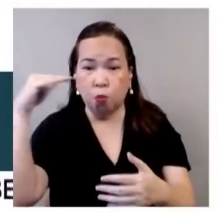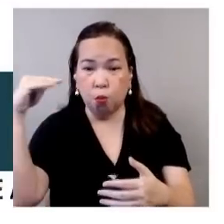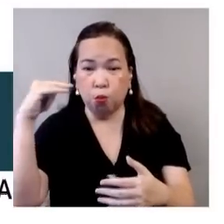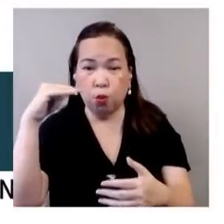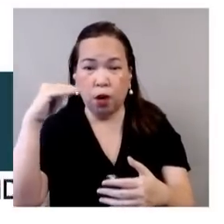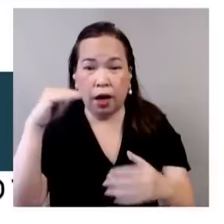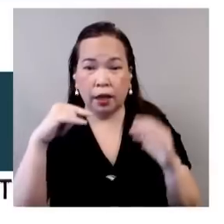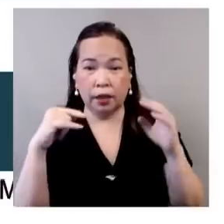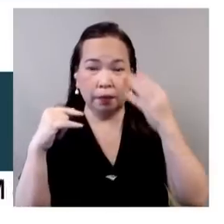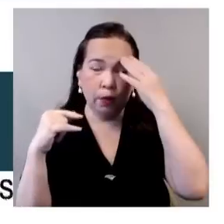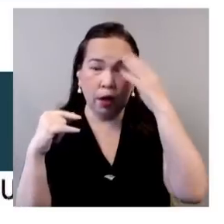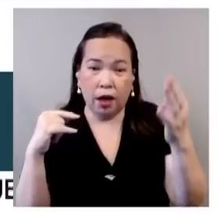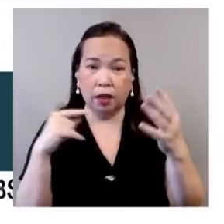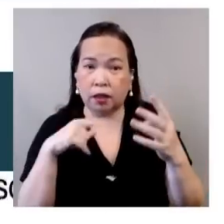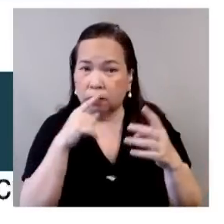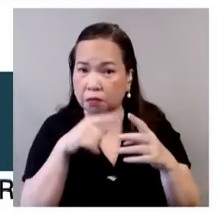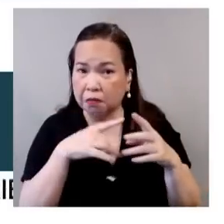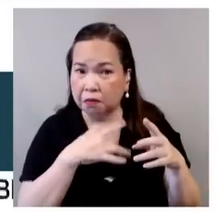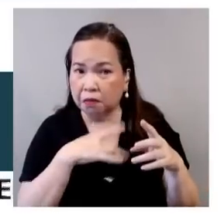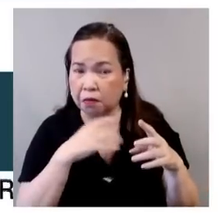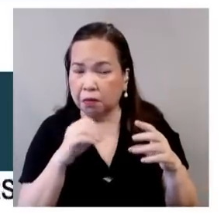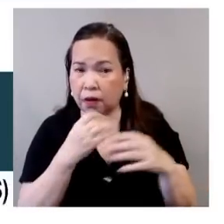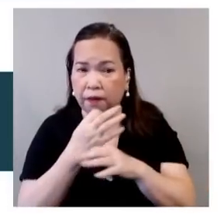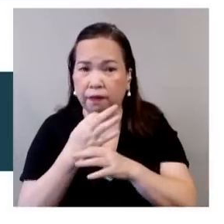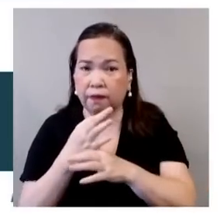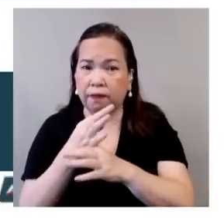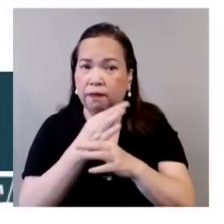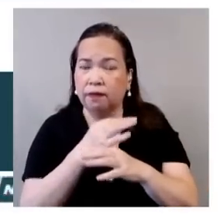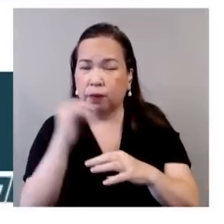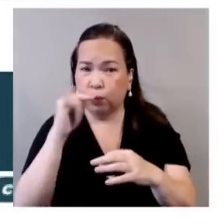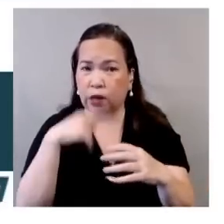naapektuhan din ho ba ng pagbaha itong construction?